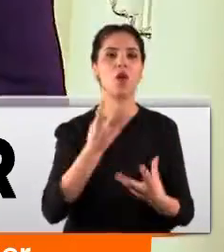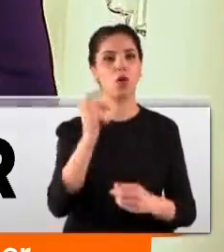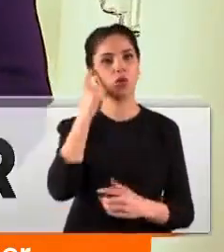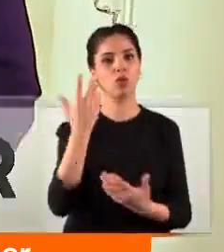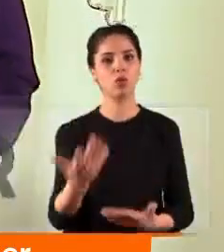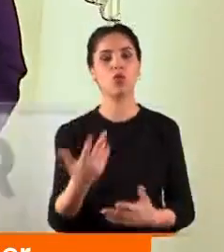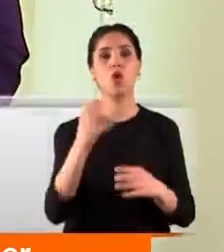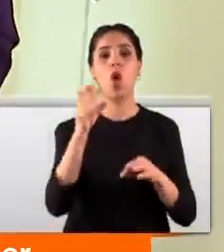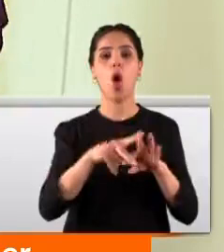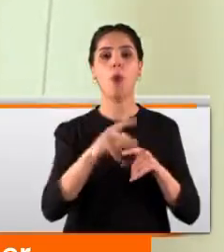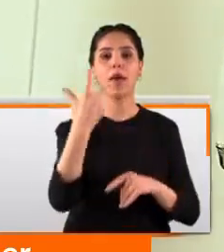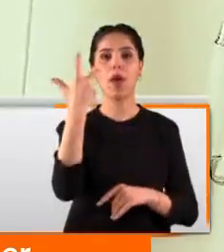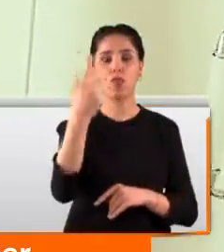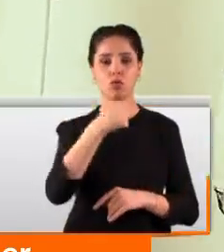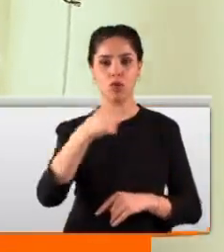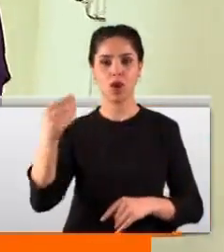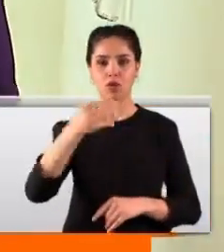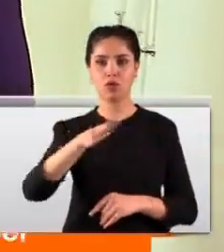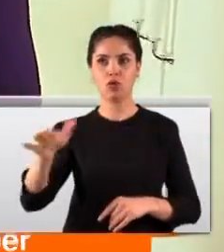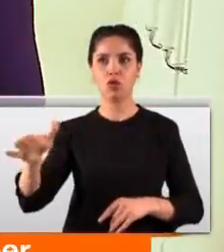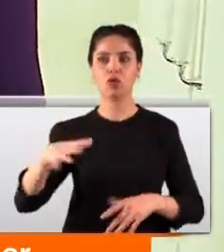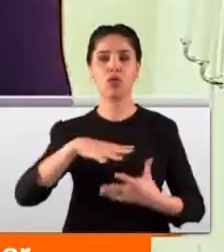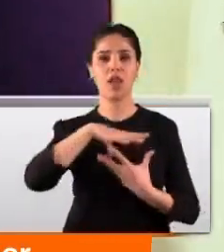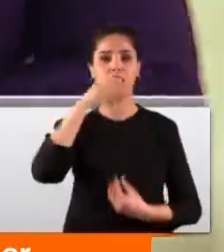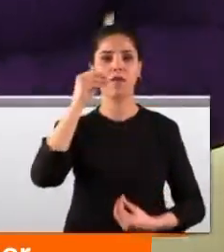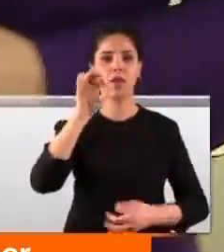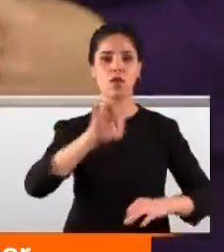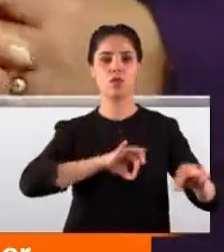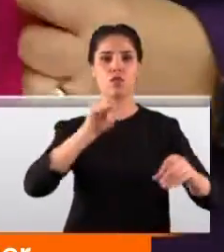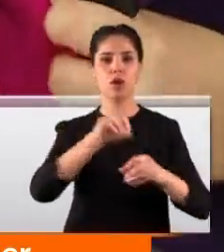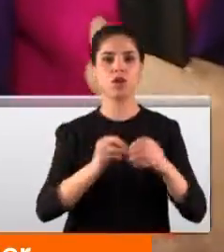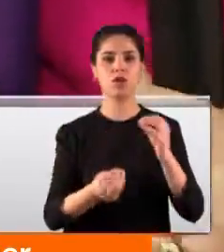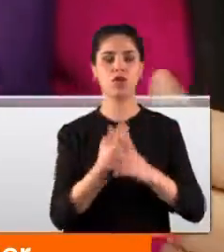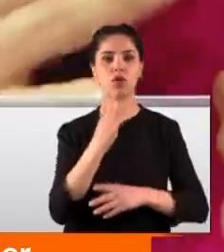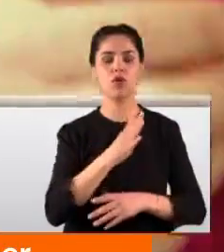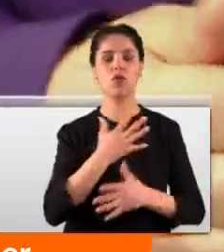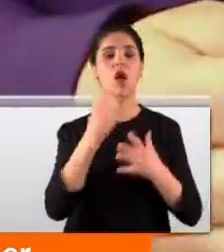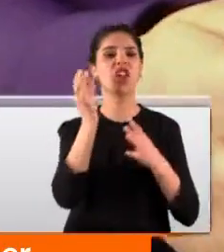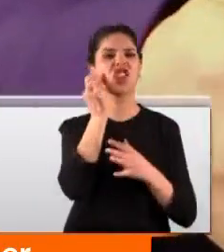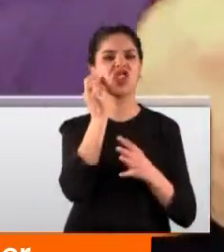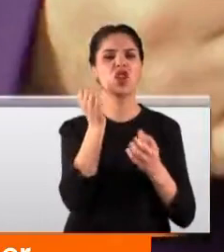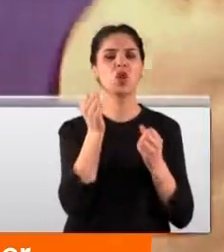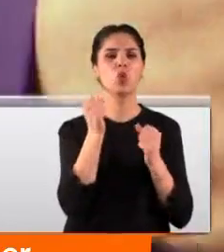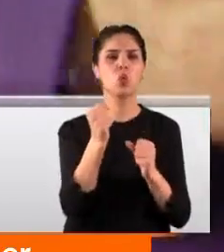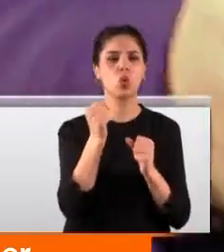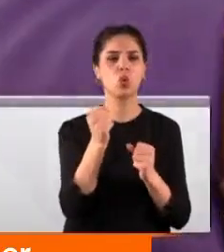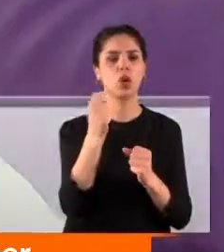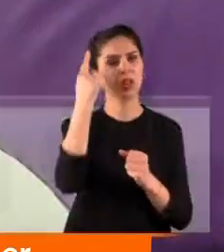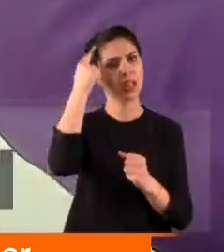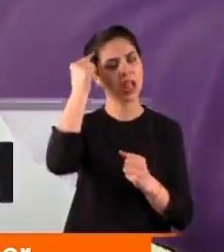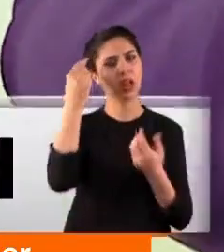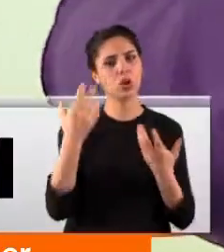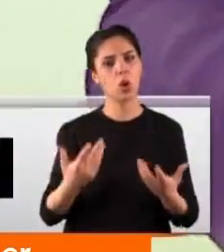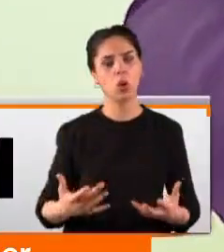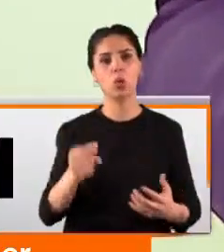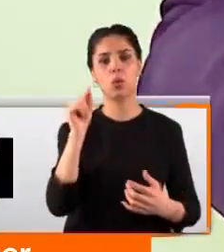düşünüyoruz. Omega 3 eksikliği çocuklarda fiziksel muayene sırasında da ortaya çıkabiliyor. Ciltte kuruluk, saç dökülmesi ama otizmli